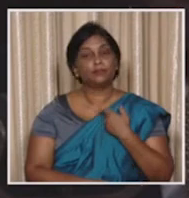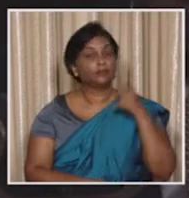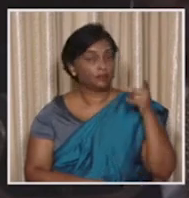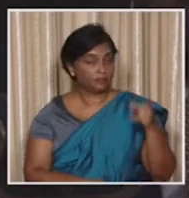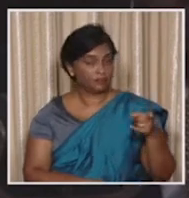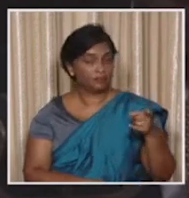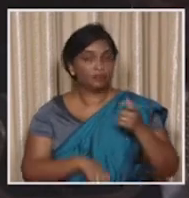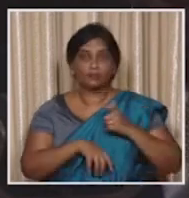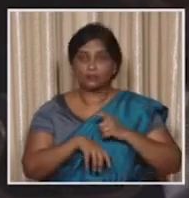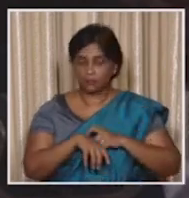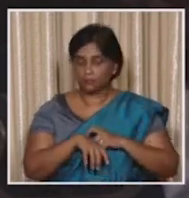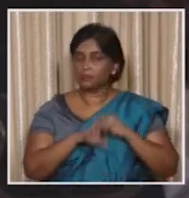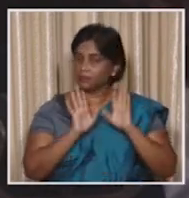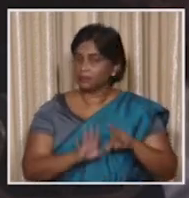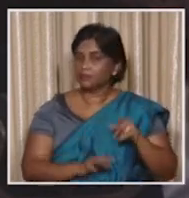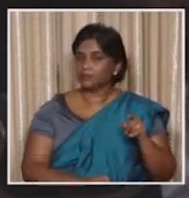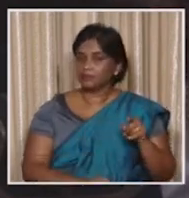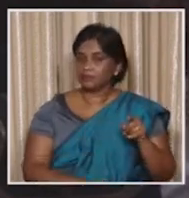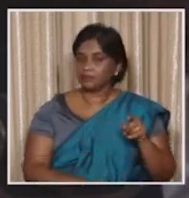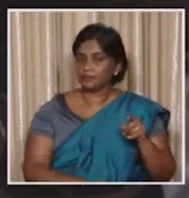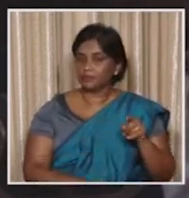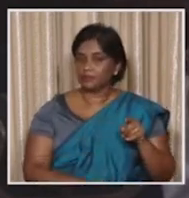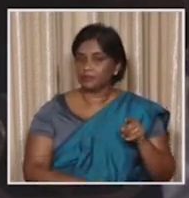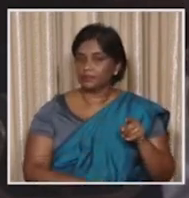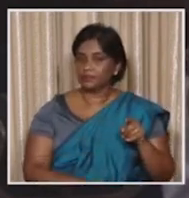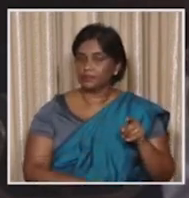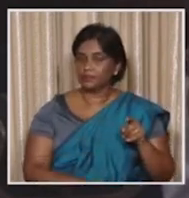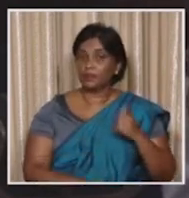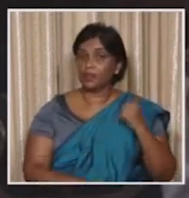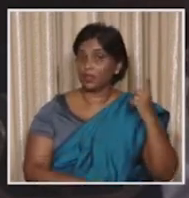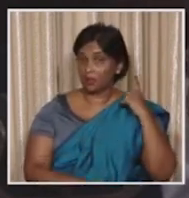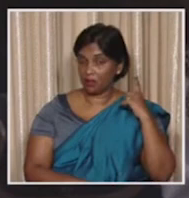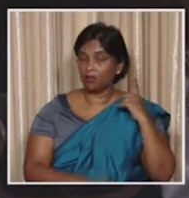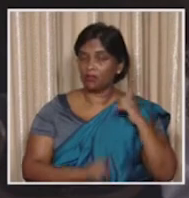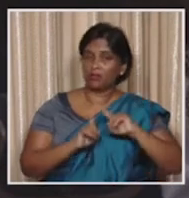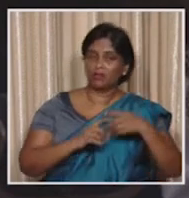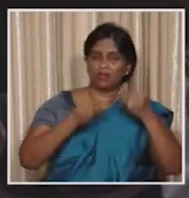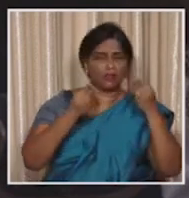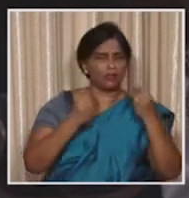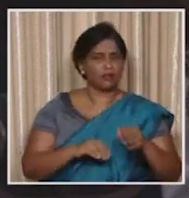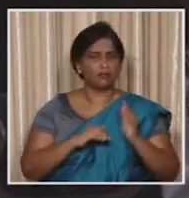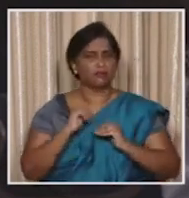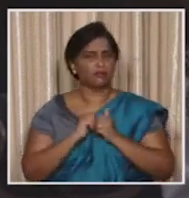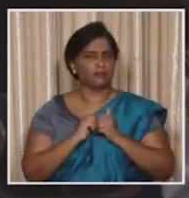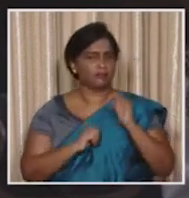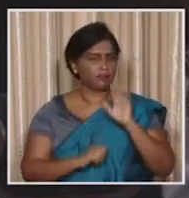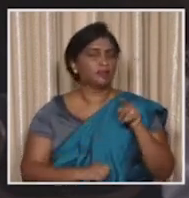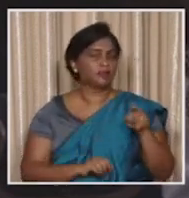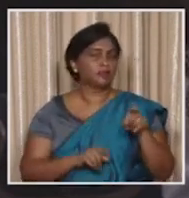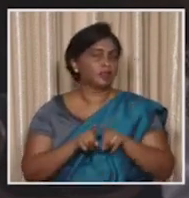அந்த மிக மோசமான படுகொலைகளை இராணுவம் அரங்கேற்றிக் கொண்டிருந்த பொழுது ஒரு பல்கலைக்கழக மாணவருக்கு